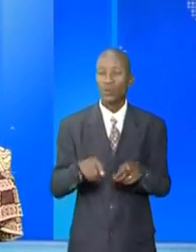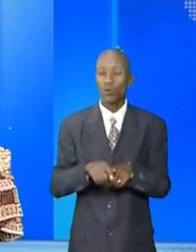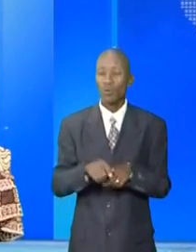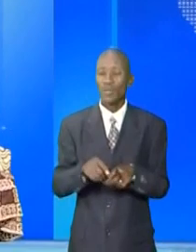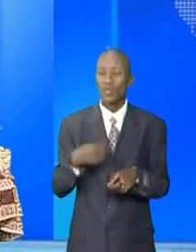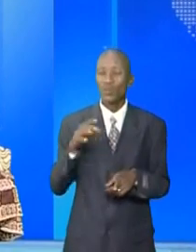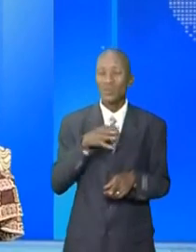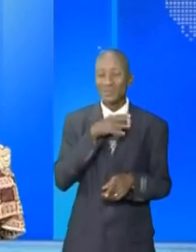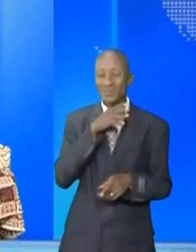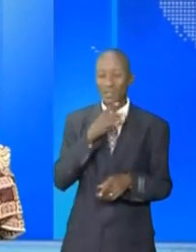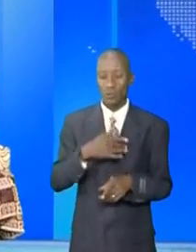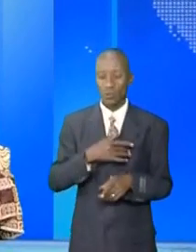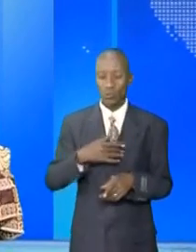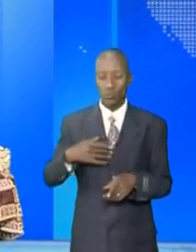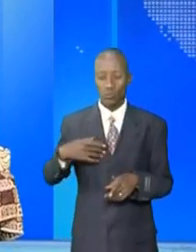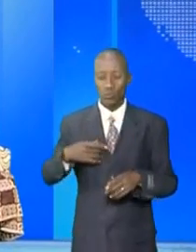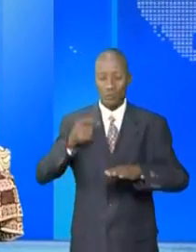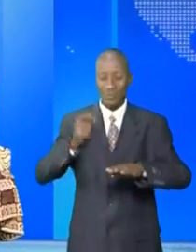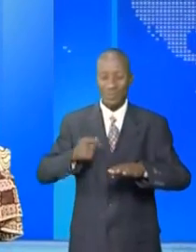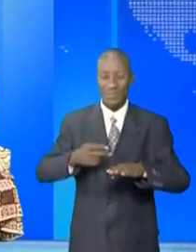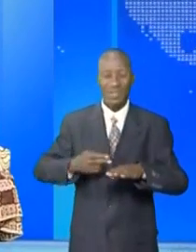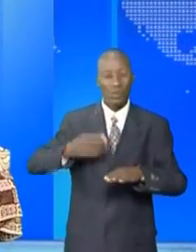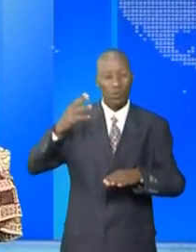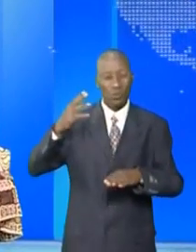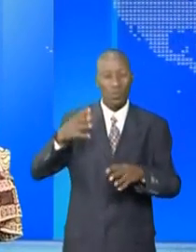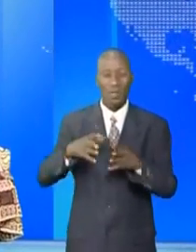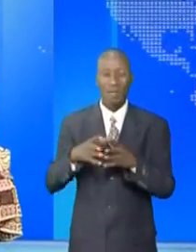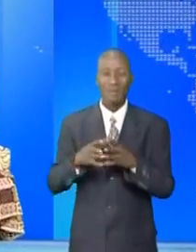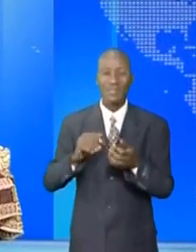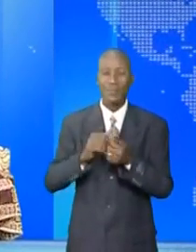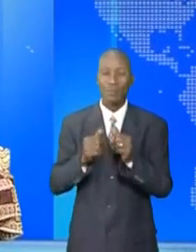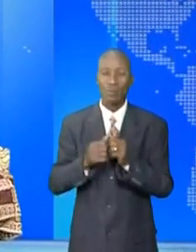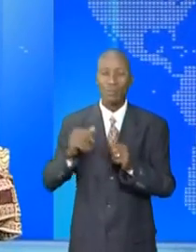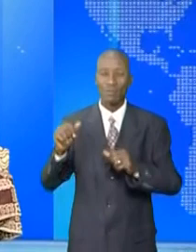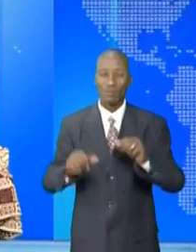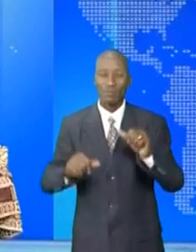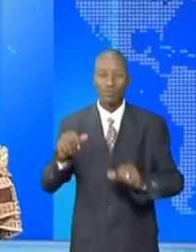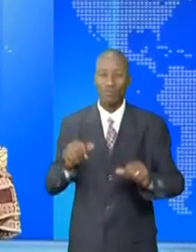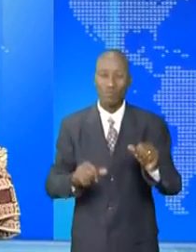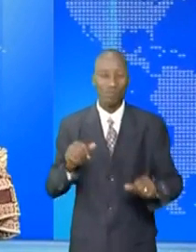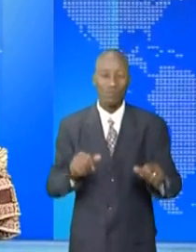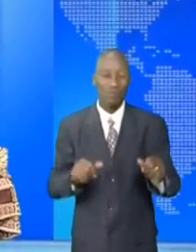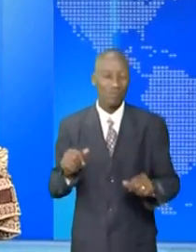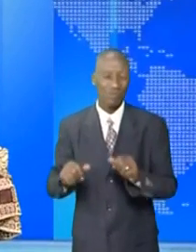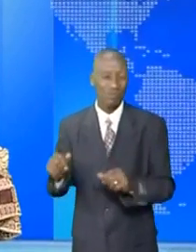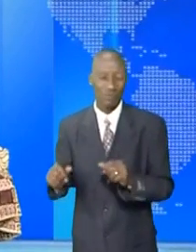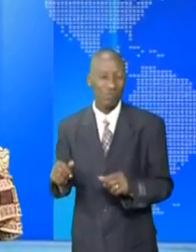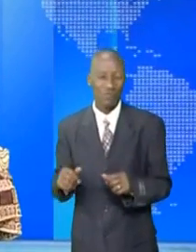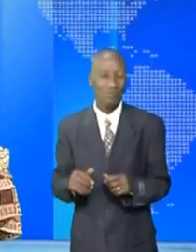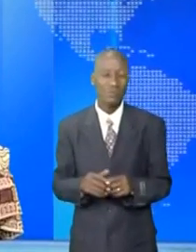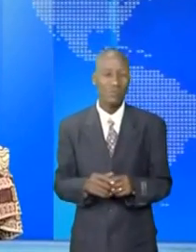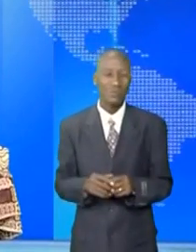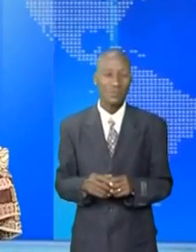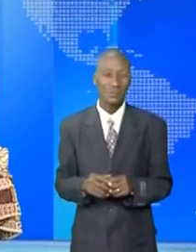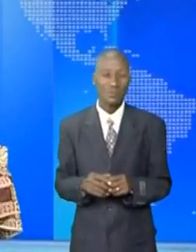Funga Molima Mwata. Évariste Prince, il a en effet été constaté à diverses reprises que